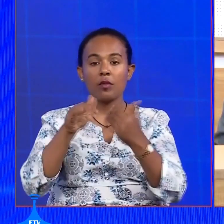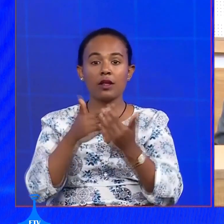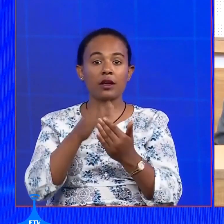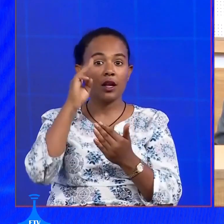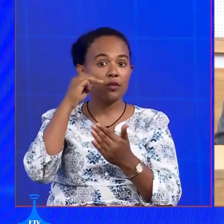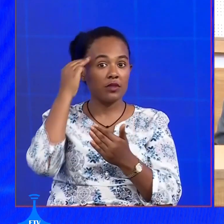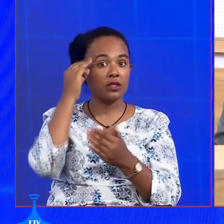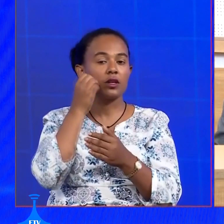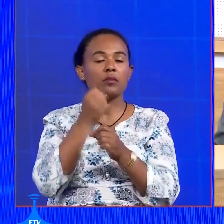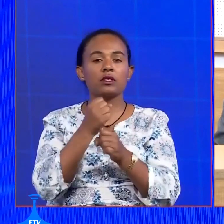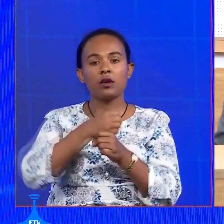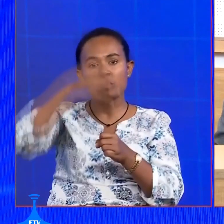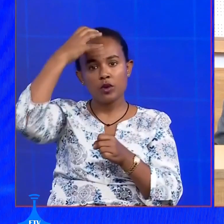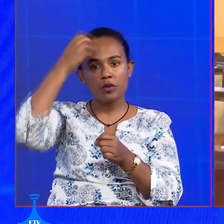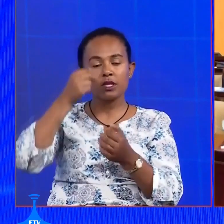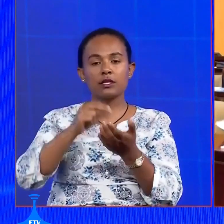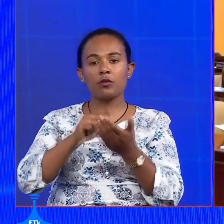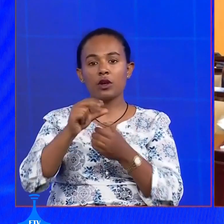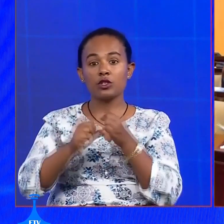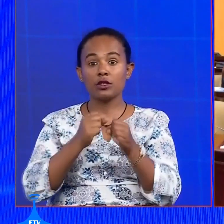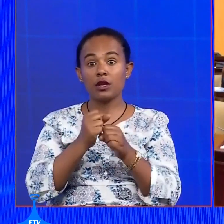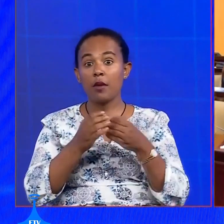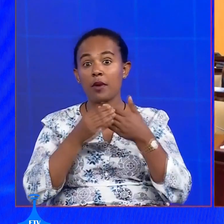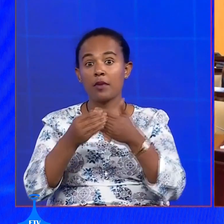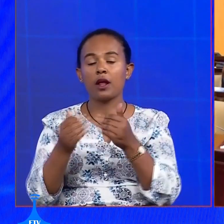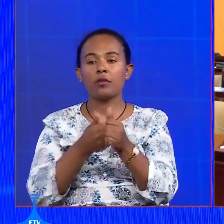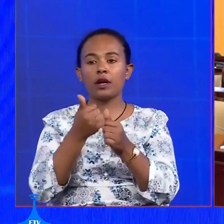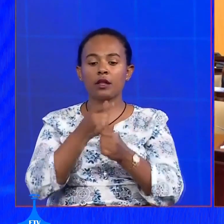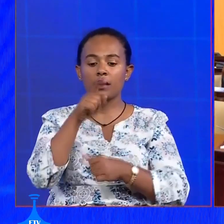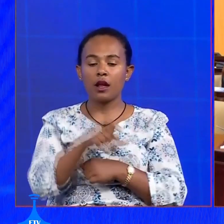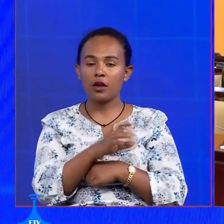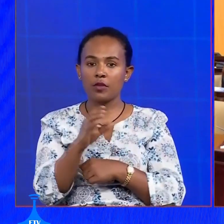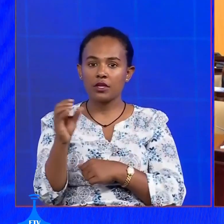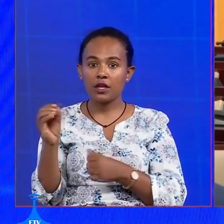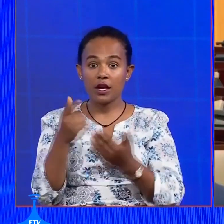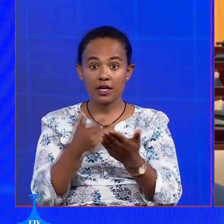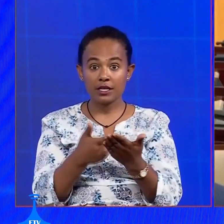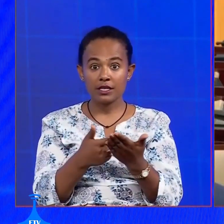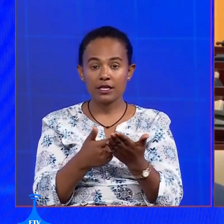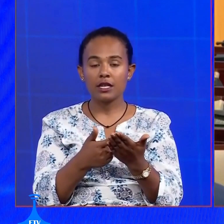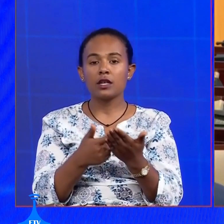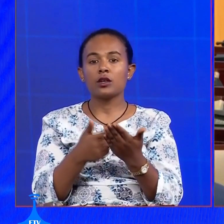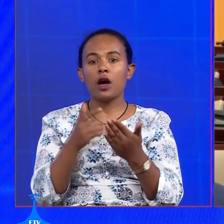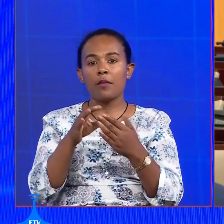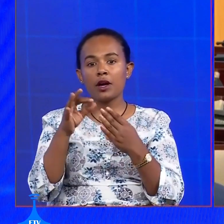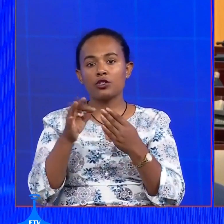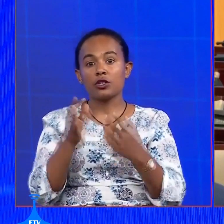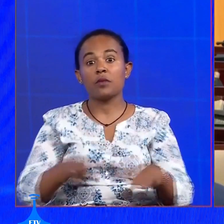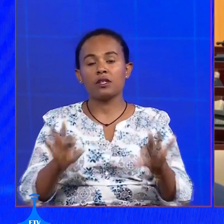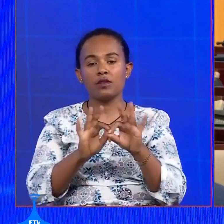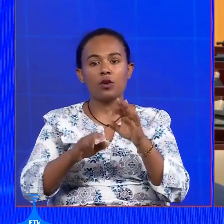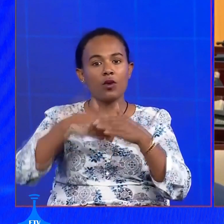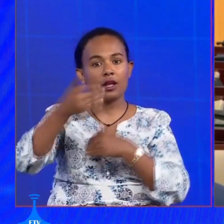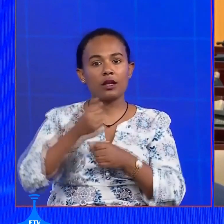መስሪያ ቤቱ የመንግስት ባጀትና ህግ መመሪያ መከተል እንዳለበትና ከኦዲት ግኝቱ ብዙ መማር እንደሚያስፈልገው አሁንም ቀጣይ ስራዎች